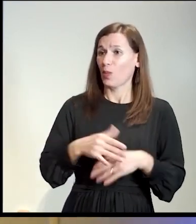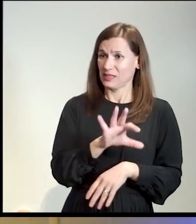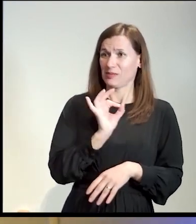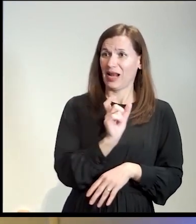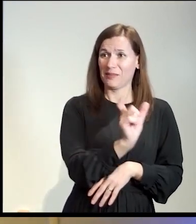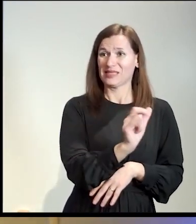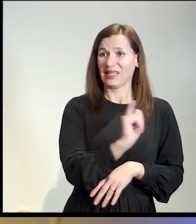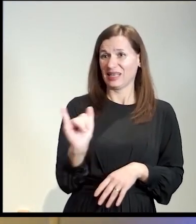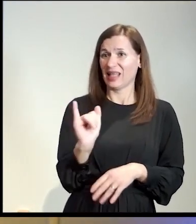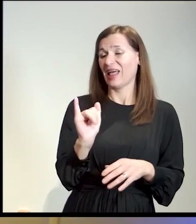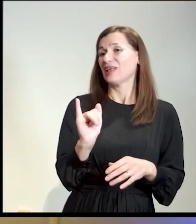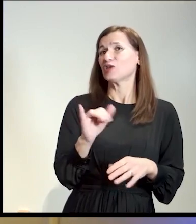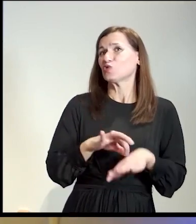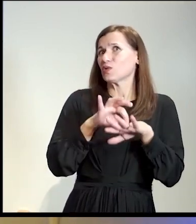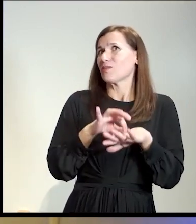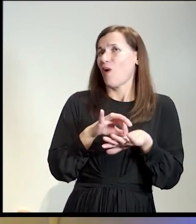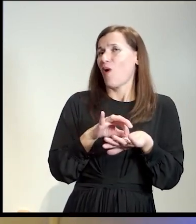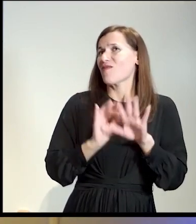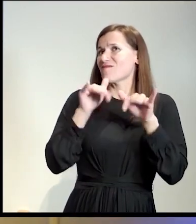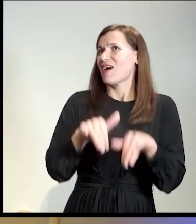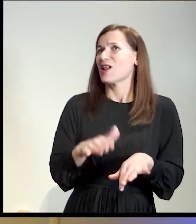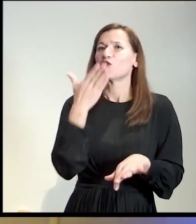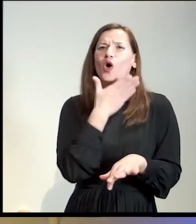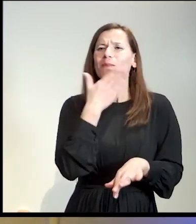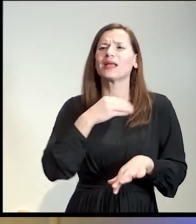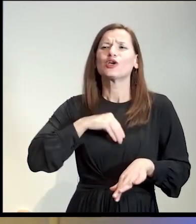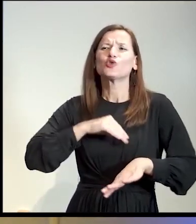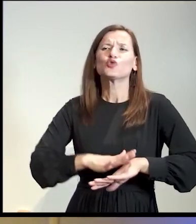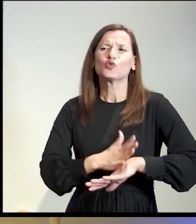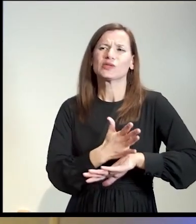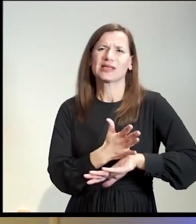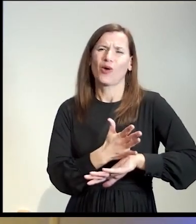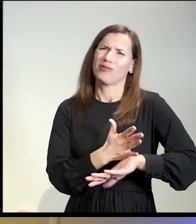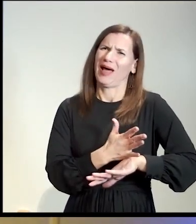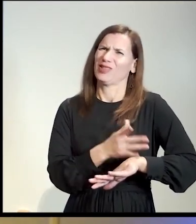2023 čutimo val toplih čustev. To se mi je zdelo že malo prehudo. Ne?